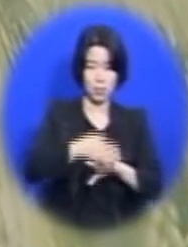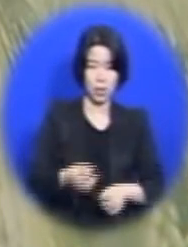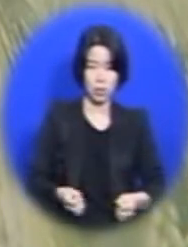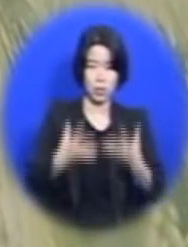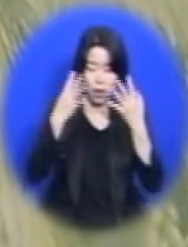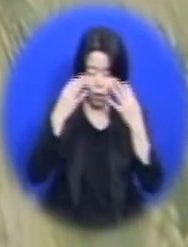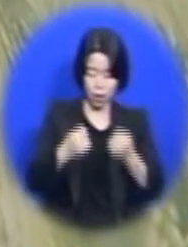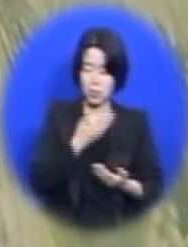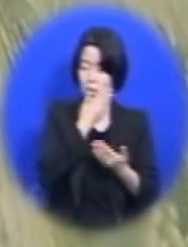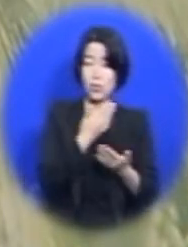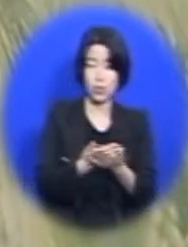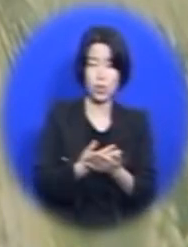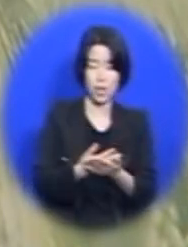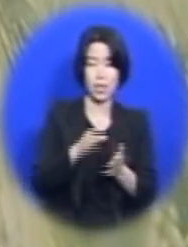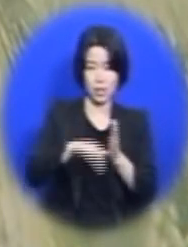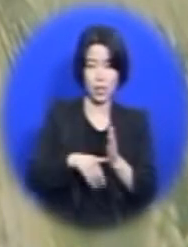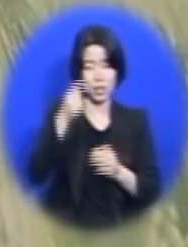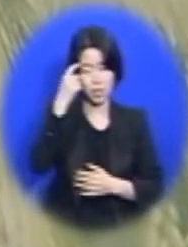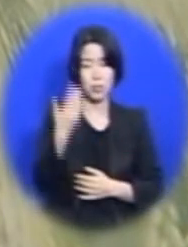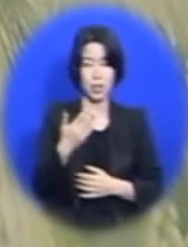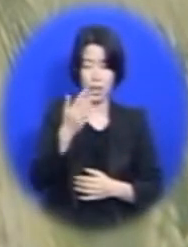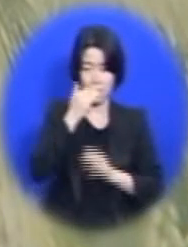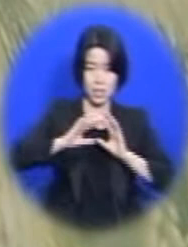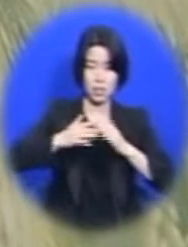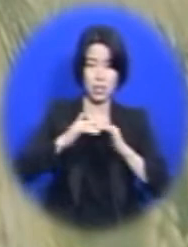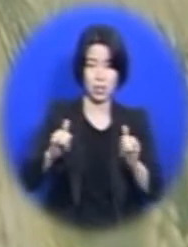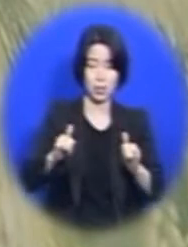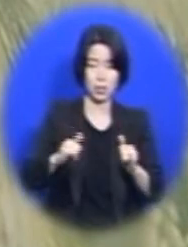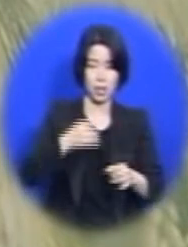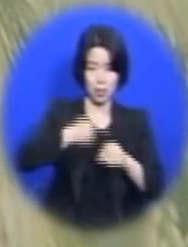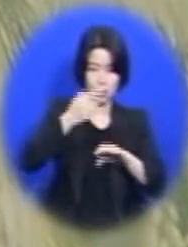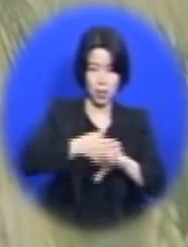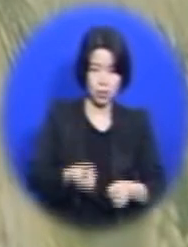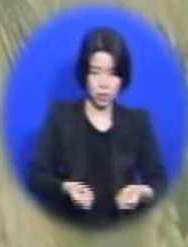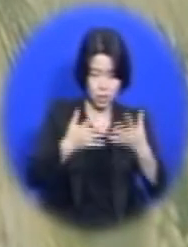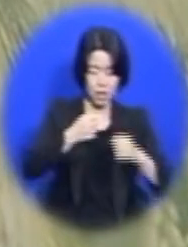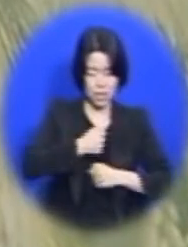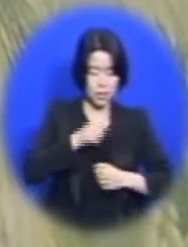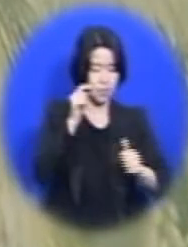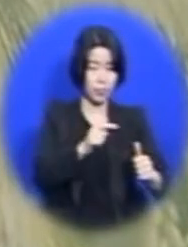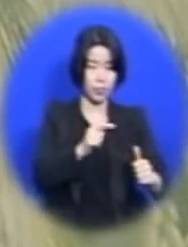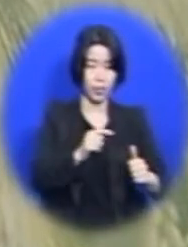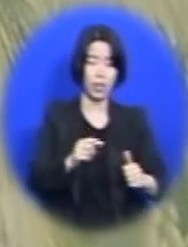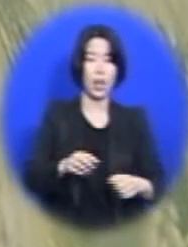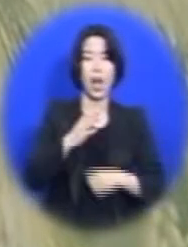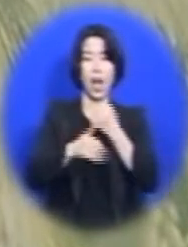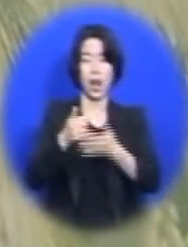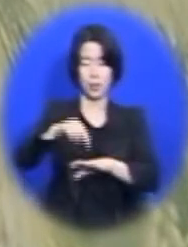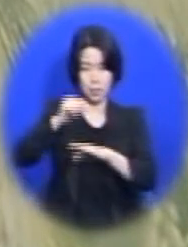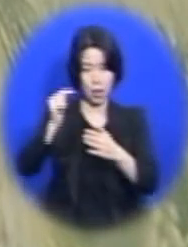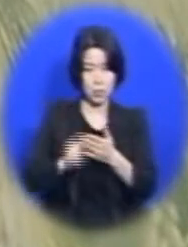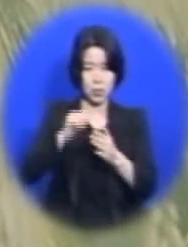절기가 얼마나 중요한 절기겠어요. 이스라엘 백성들에게 맥주절을 지키라, 맥주절을 지키라. 하나님의